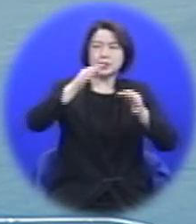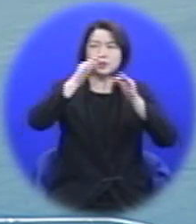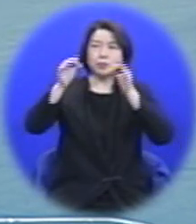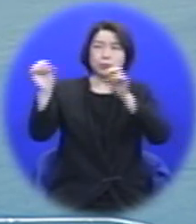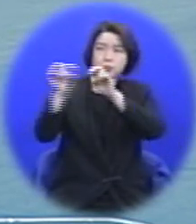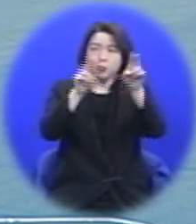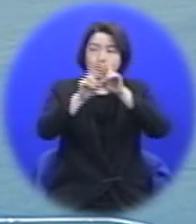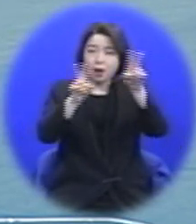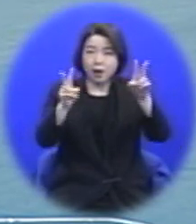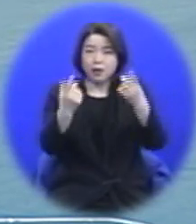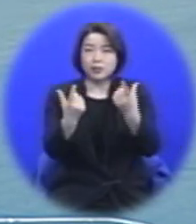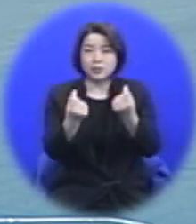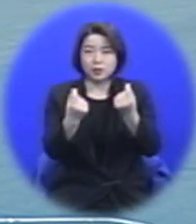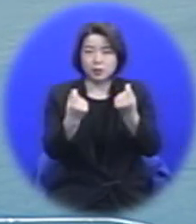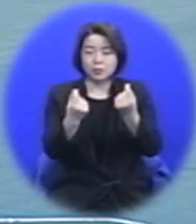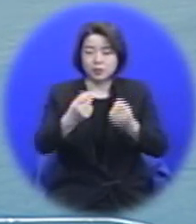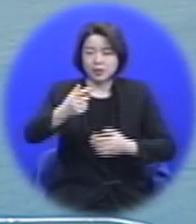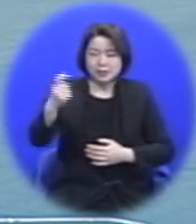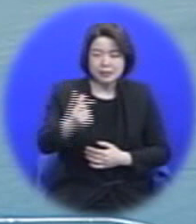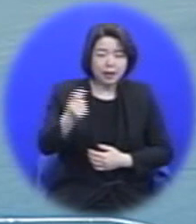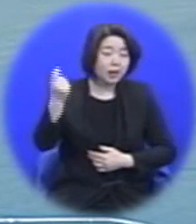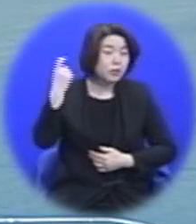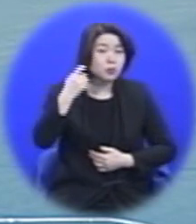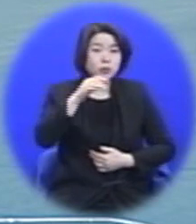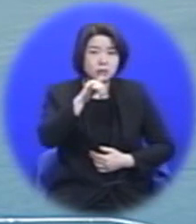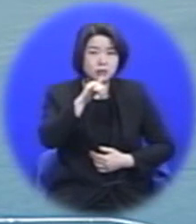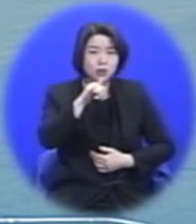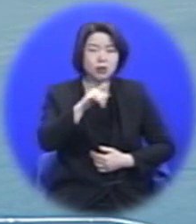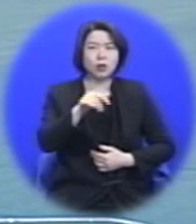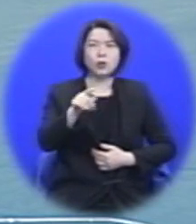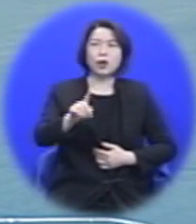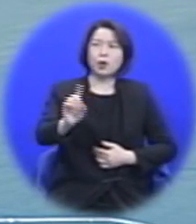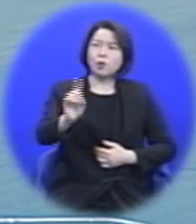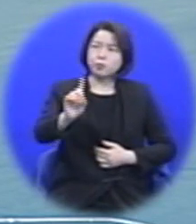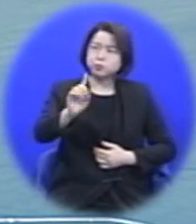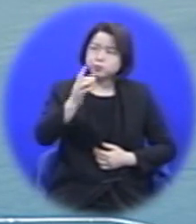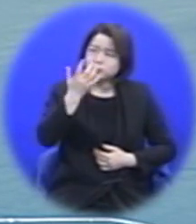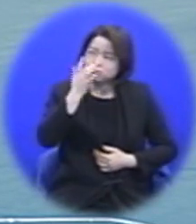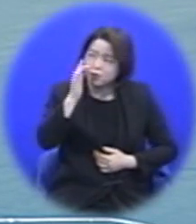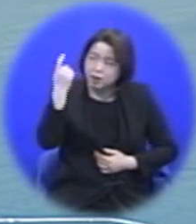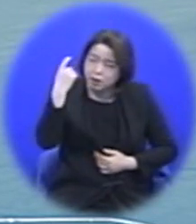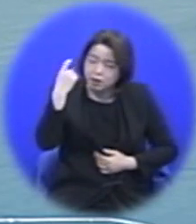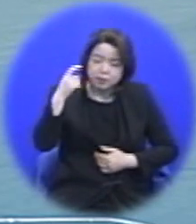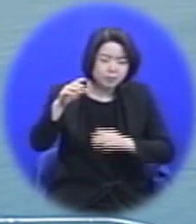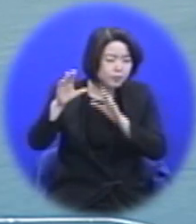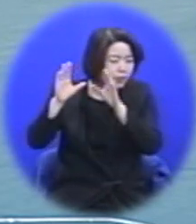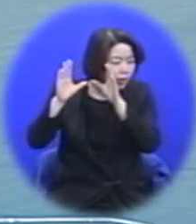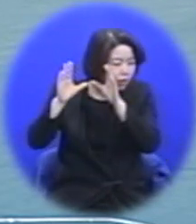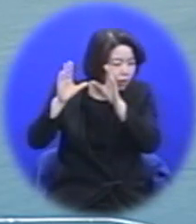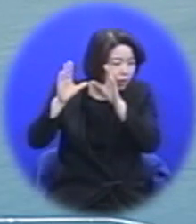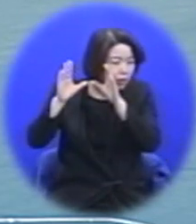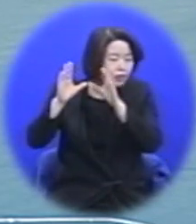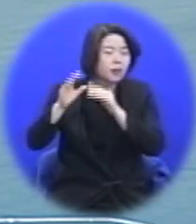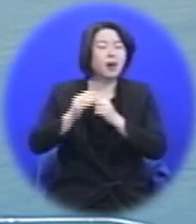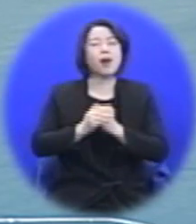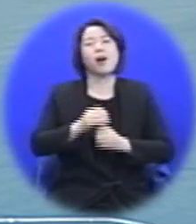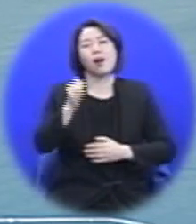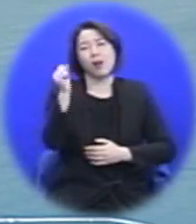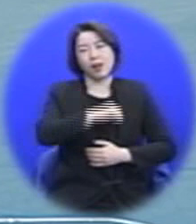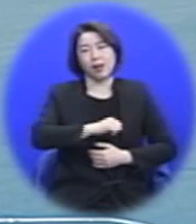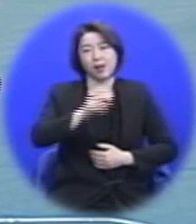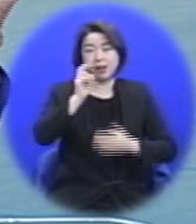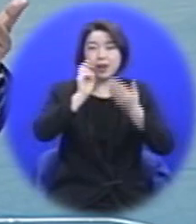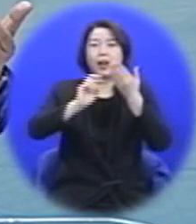같이 강한 소리가 들려오는데 이게 무슨 소린가 하고 들어보니까 노래였다는 겁니다.